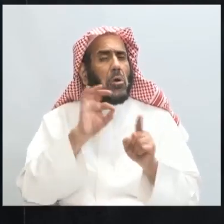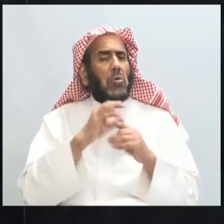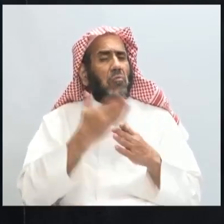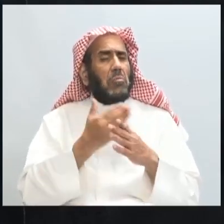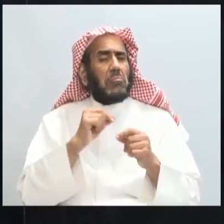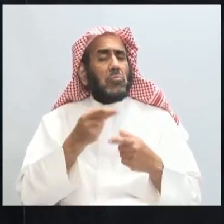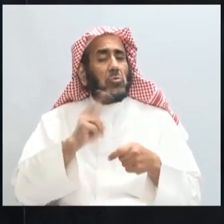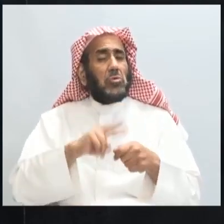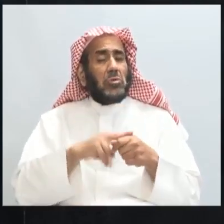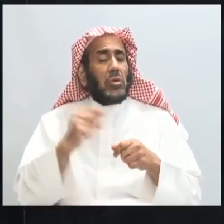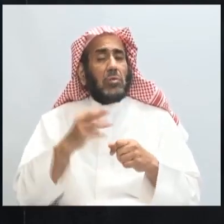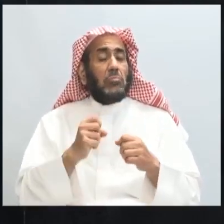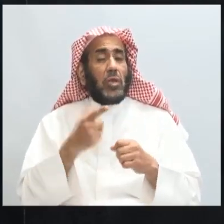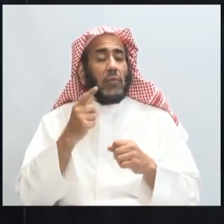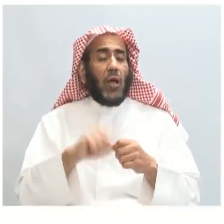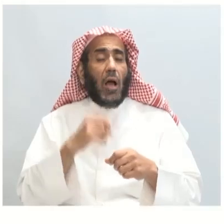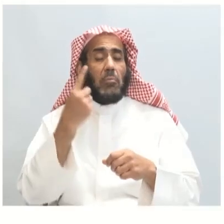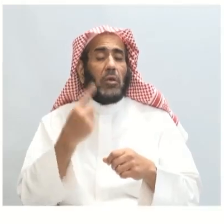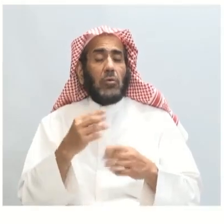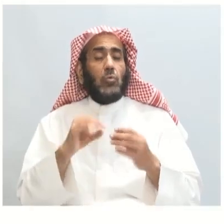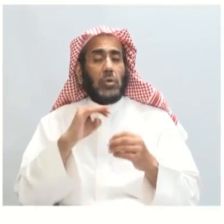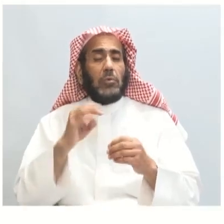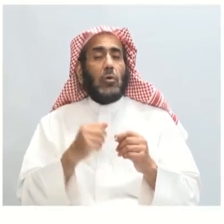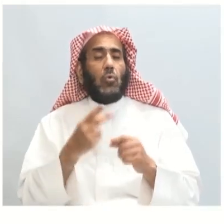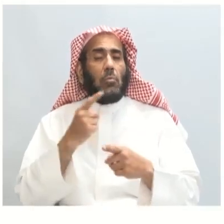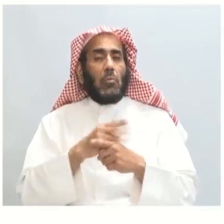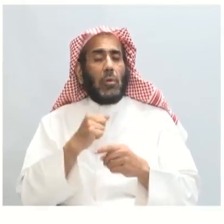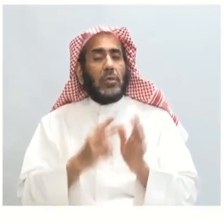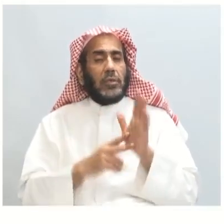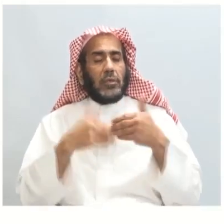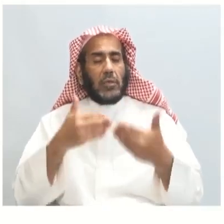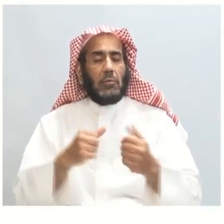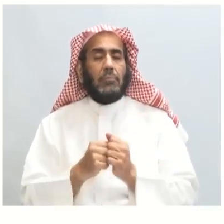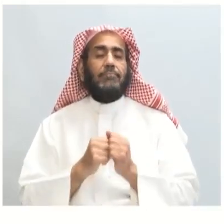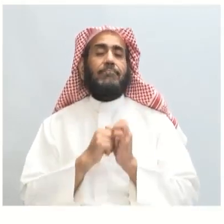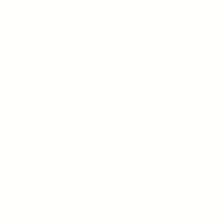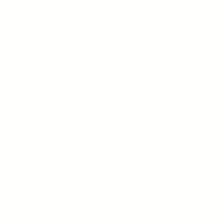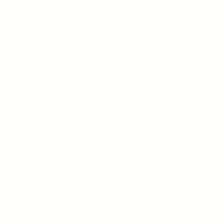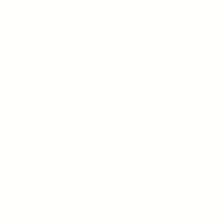تكرار هذه الالفاظ سريعا في اقل من دقيقه نجيب ثم سنستكمل معا